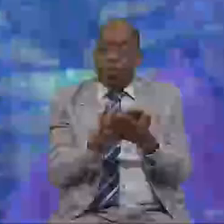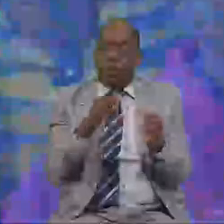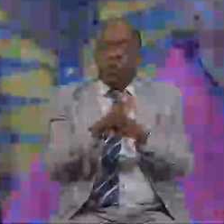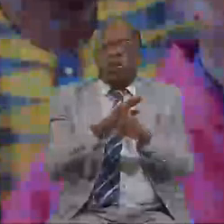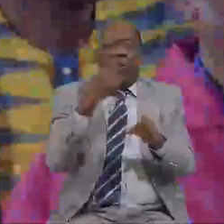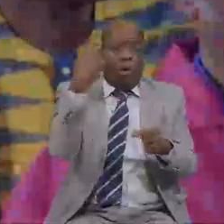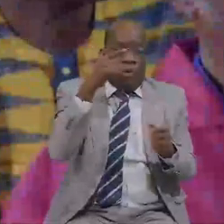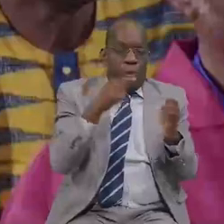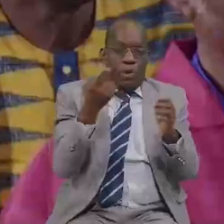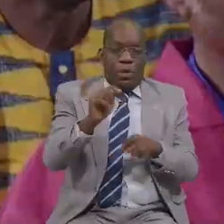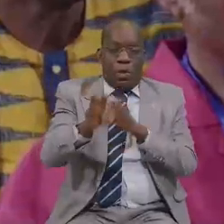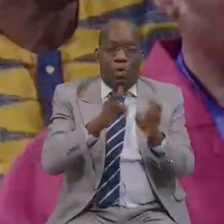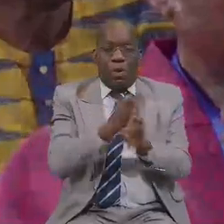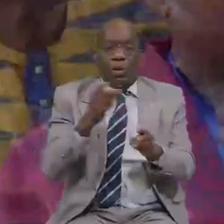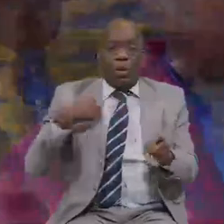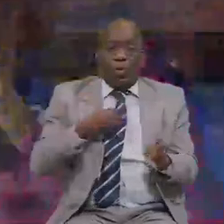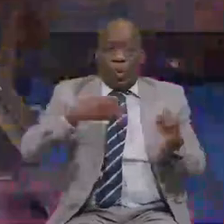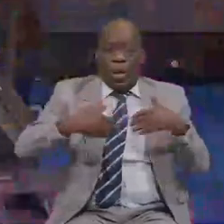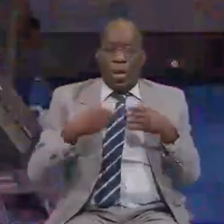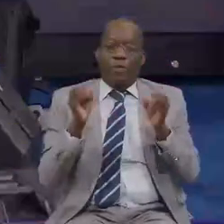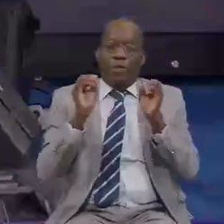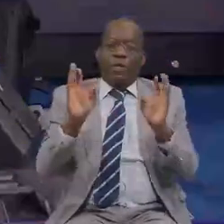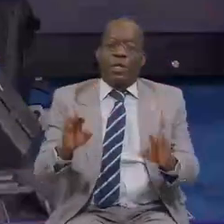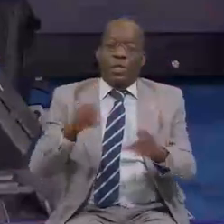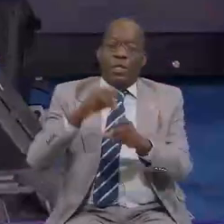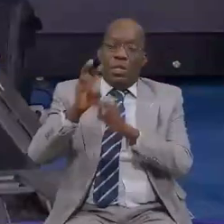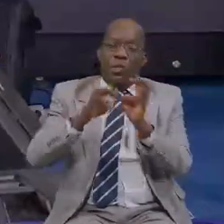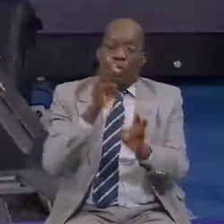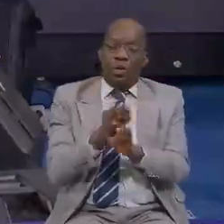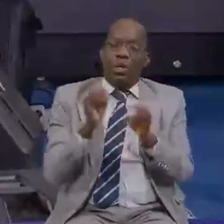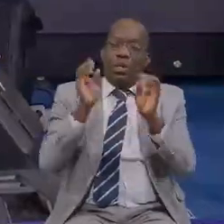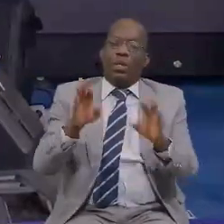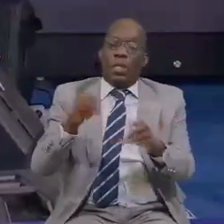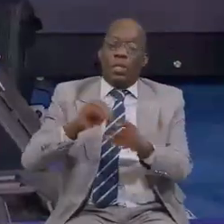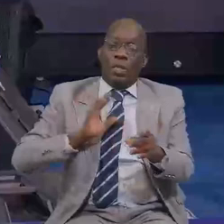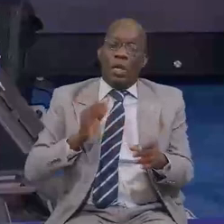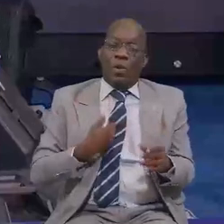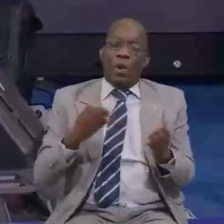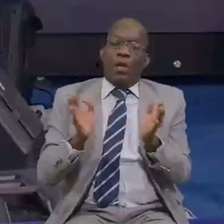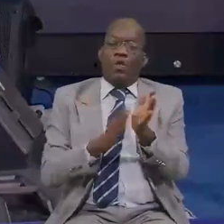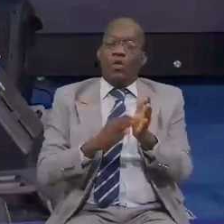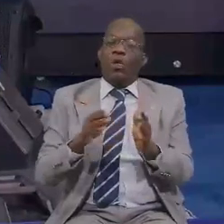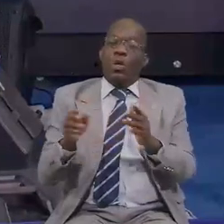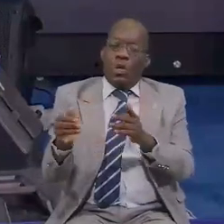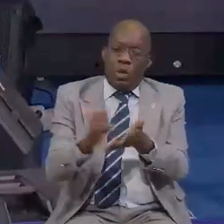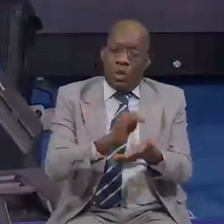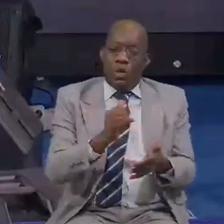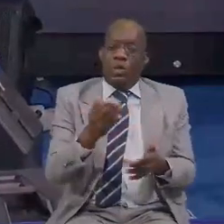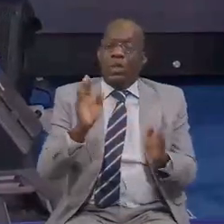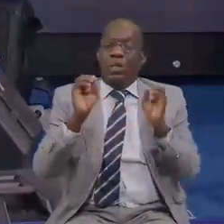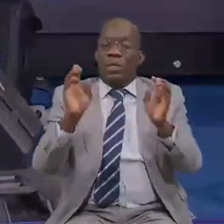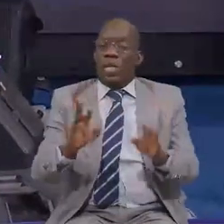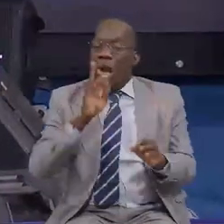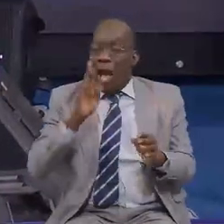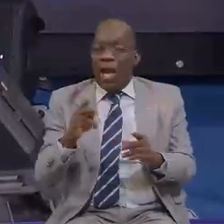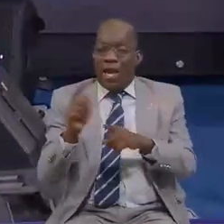dans le monde, dans nos établissements, dans nos écoles. Ces enseignants sont formés. Ces enseignants préparent leurs notes très bien, leurs fiches